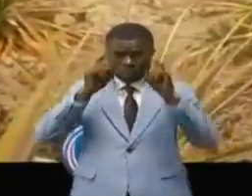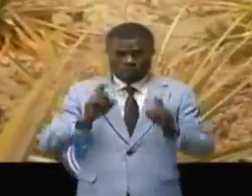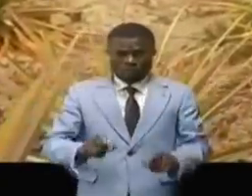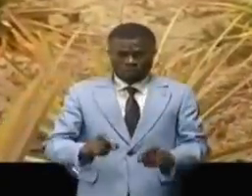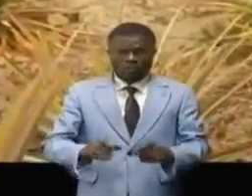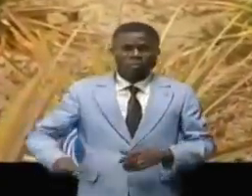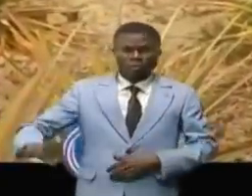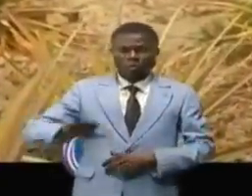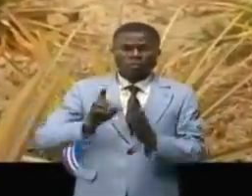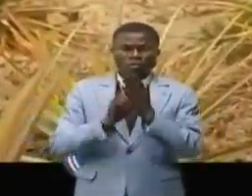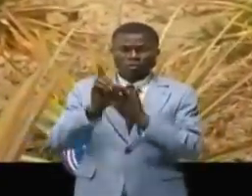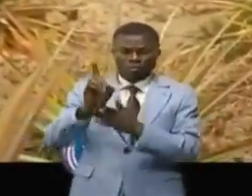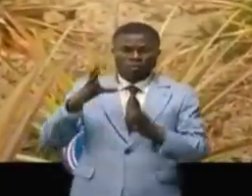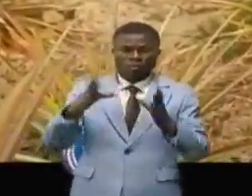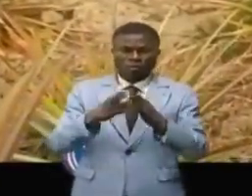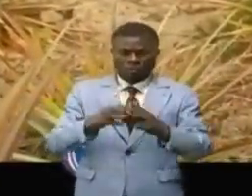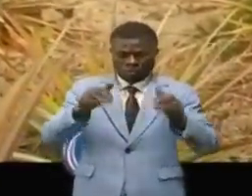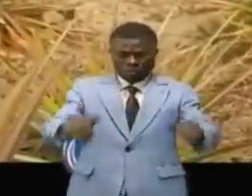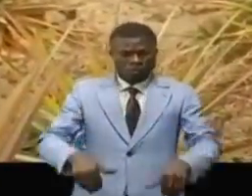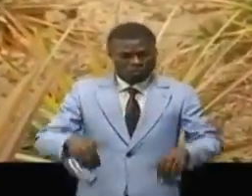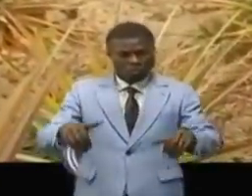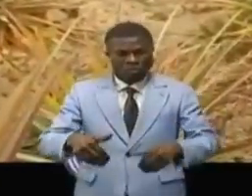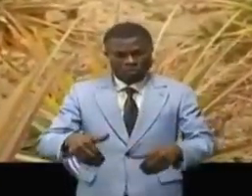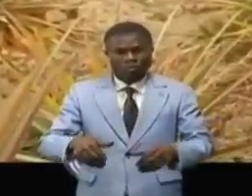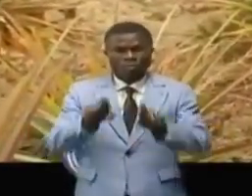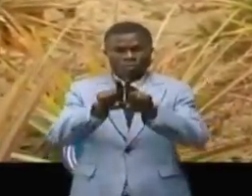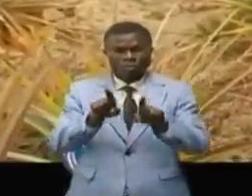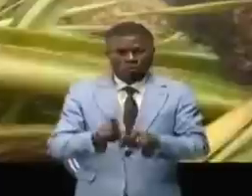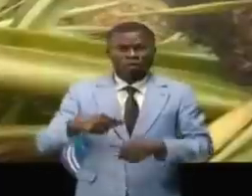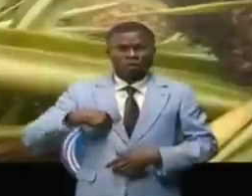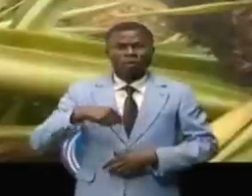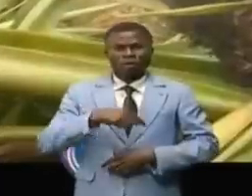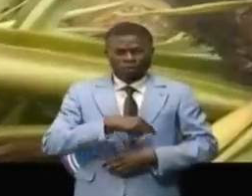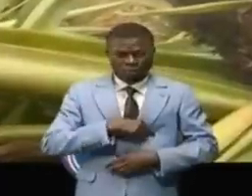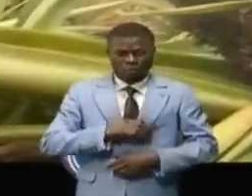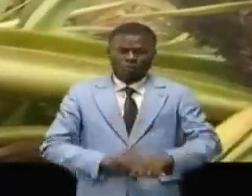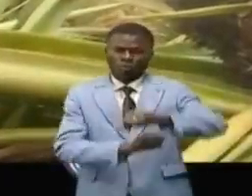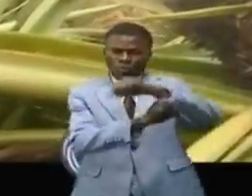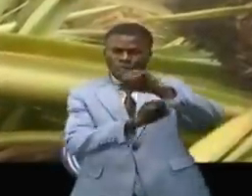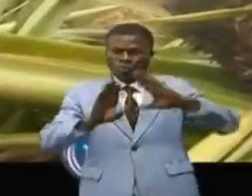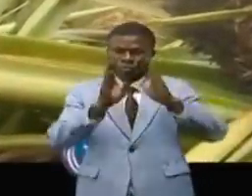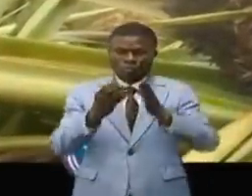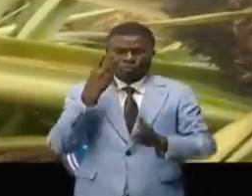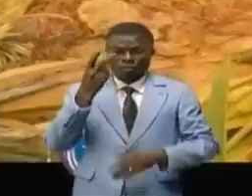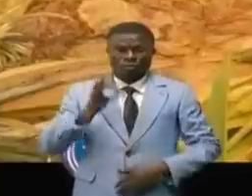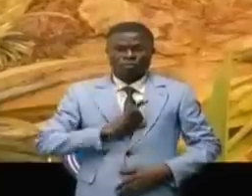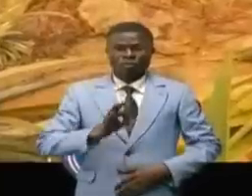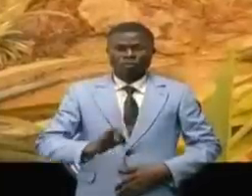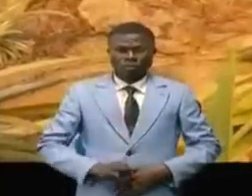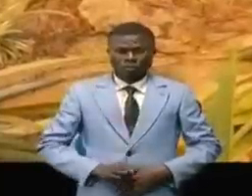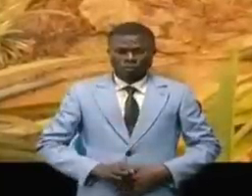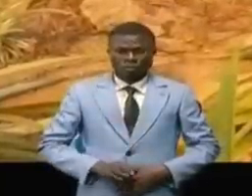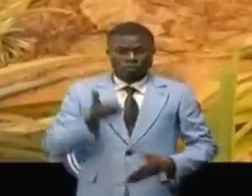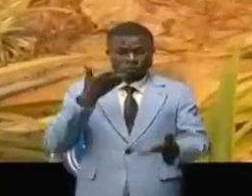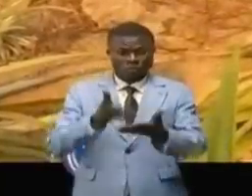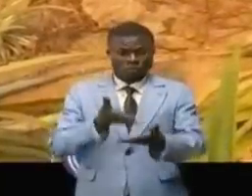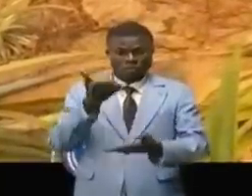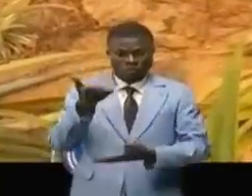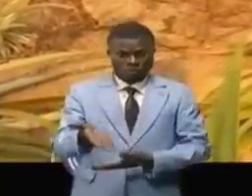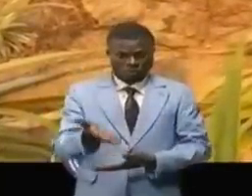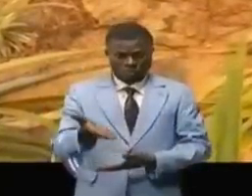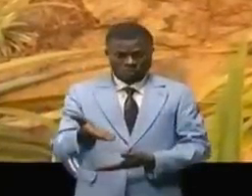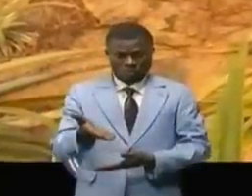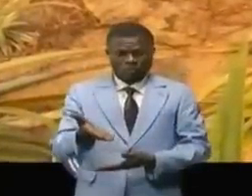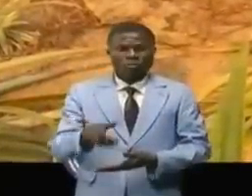que les pays se développent à partir de l'agriculture et étant donné que nous nous sommes derrière toutes ces visions dont preuve à l'appui il va